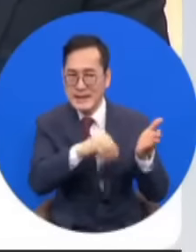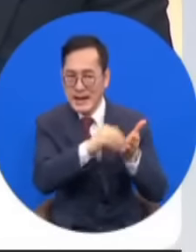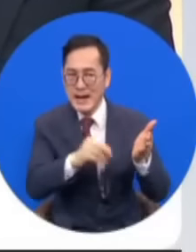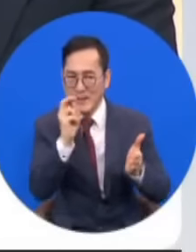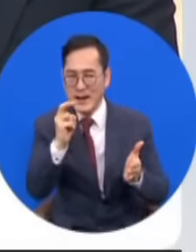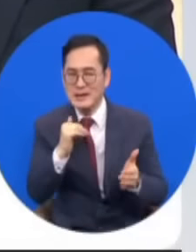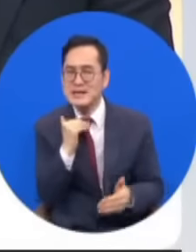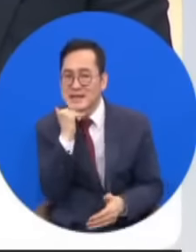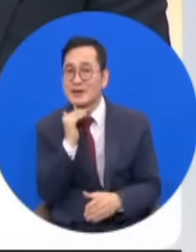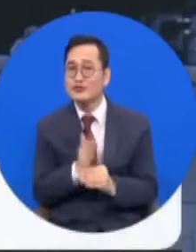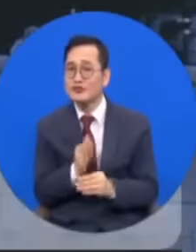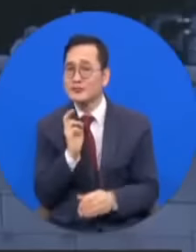그렇군요네 흥미로운 분석 전해드렸습니다